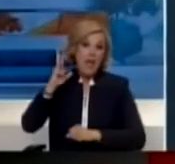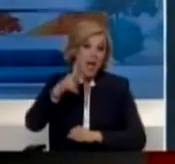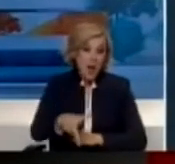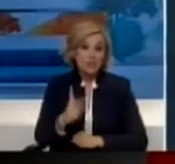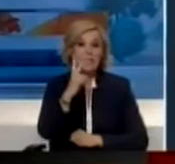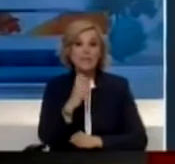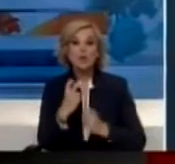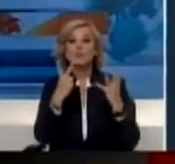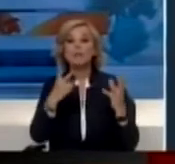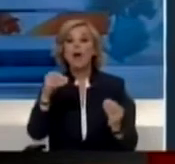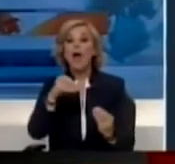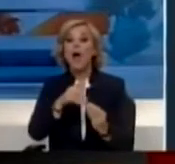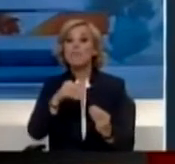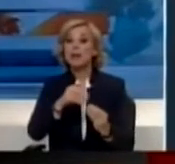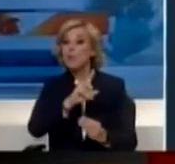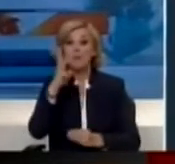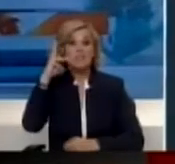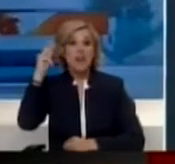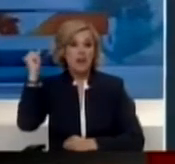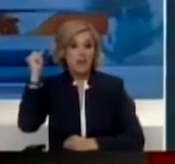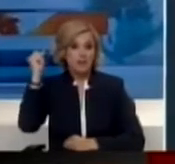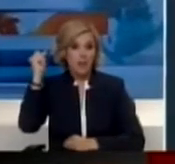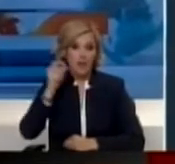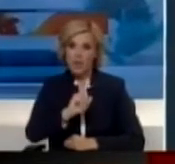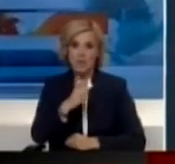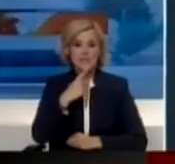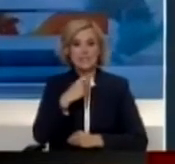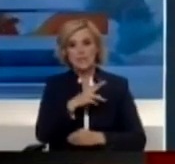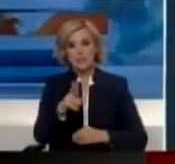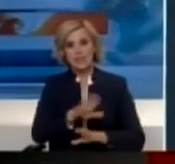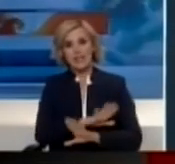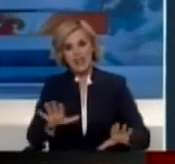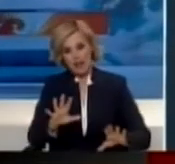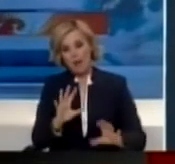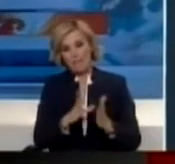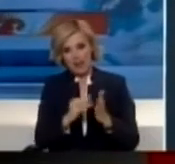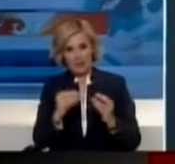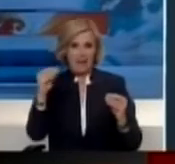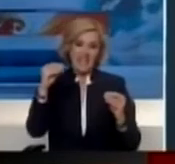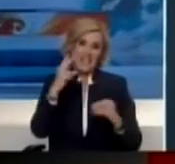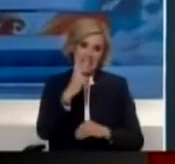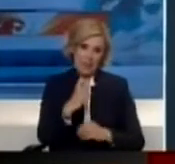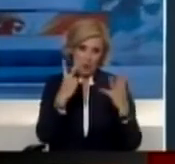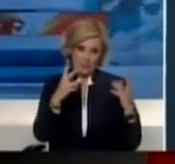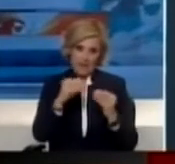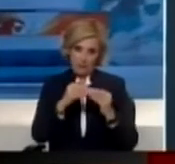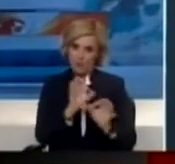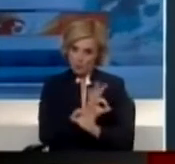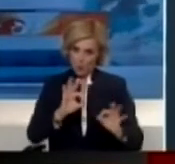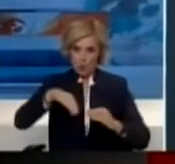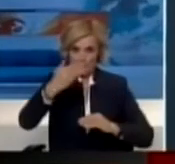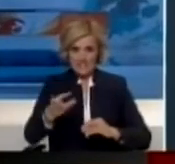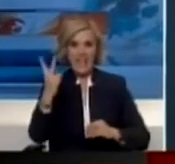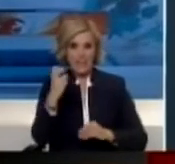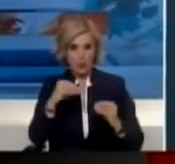Απριλίου. Αυτό σε καμιά περίπτωση δεν σημαίνει ότι λήγουν στις 28 Απριλίου και ότι από την επόμενη Τρίτη επιστρέφουμε στους νόριμους